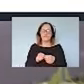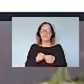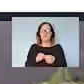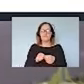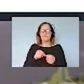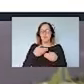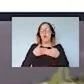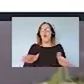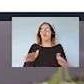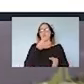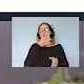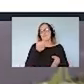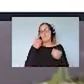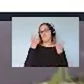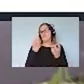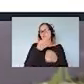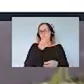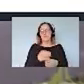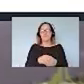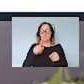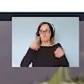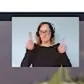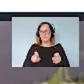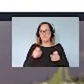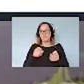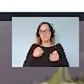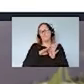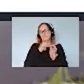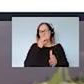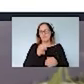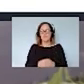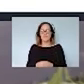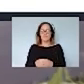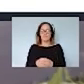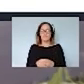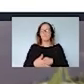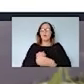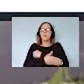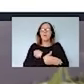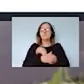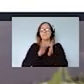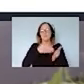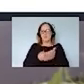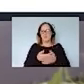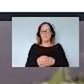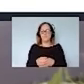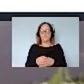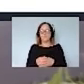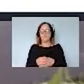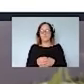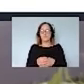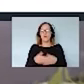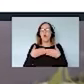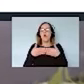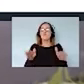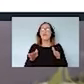to jest otwarte pytanie i ważne. I zacznę od najprostszych. Od najprostszego przykładu otwartego zasobu, który